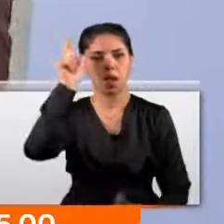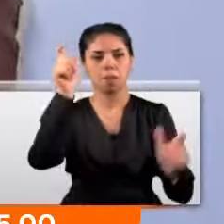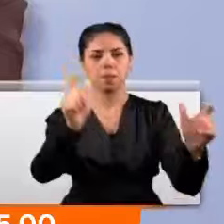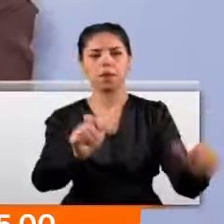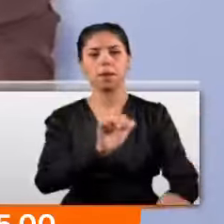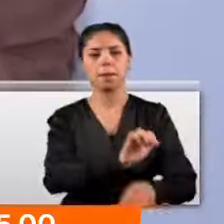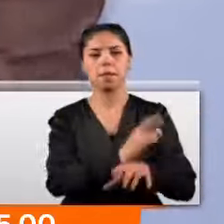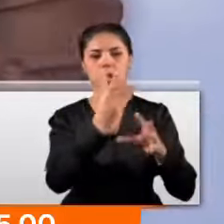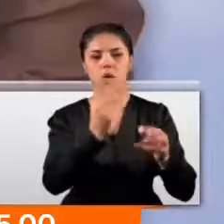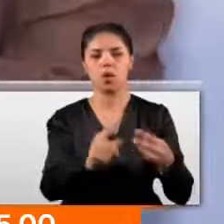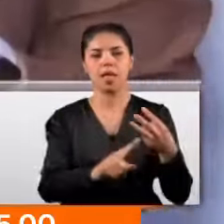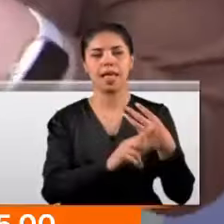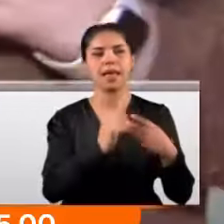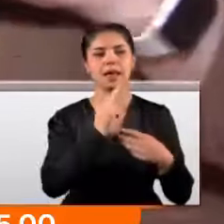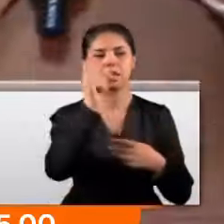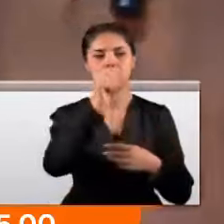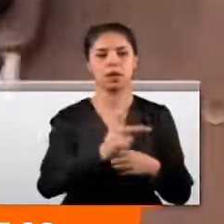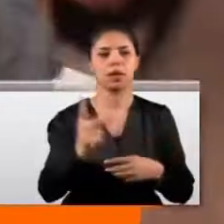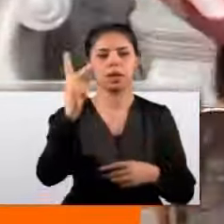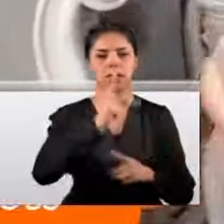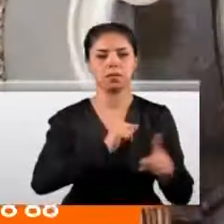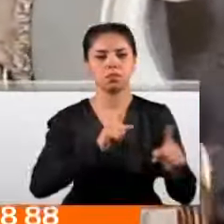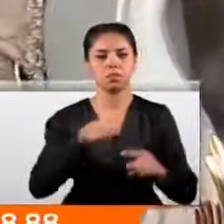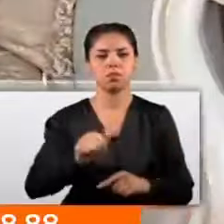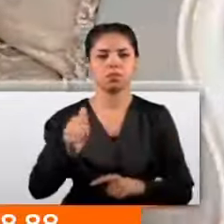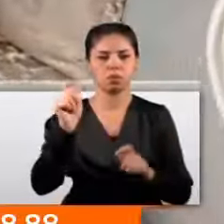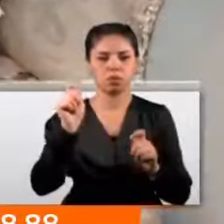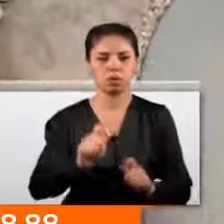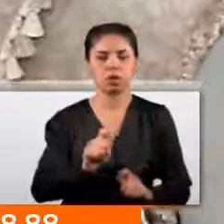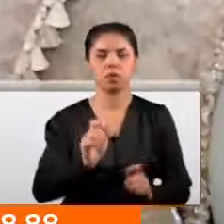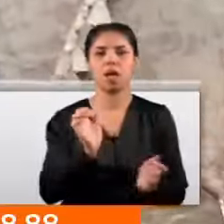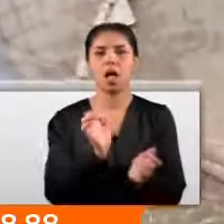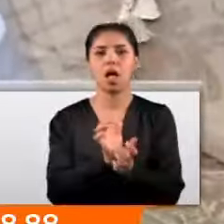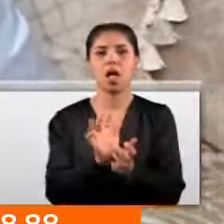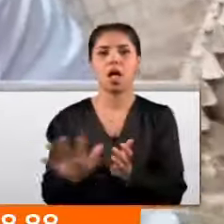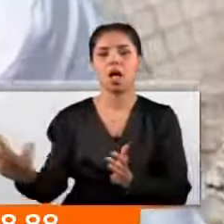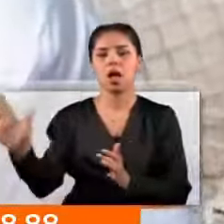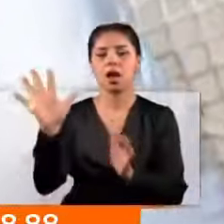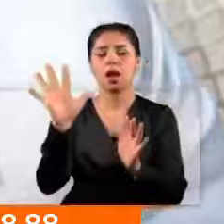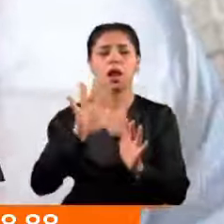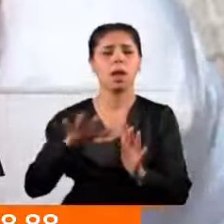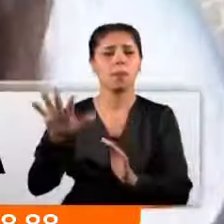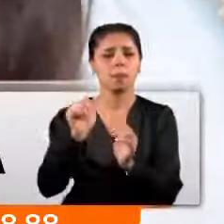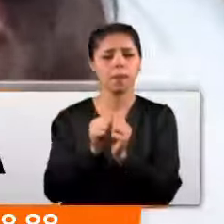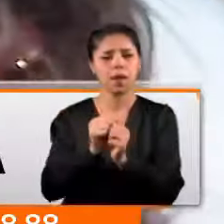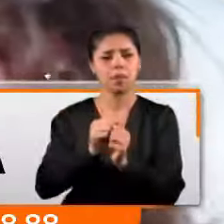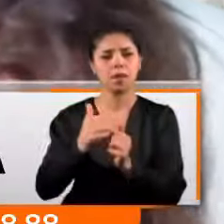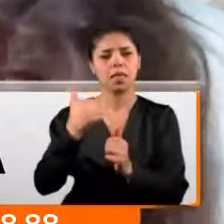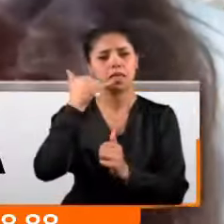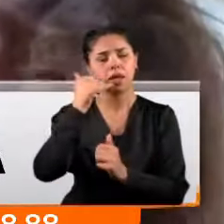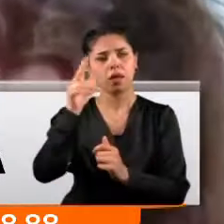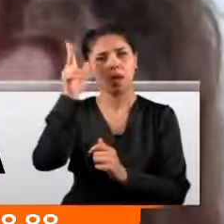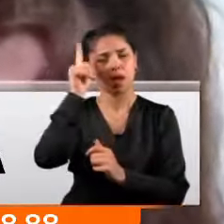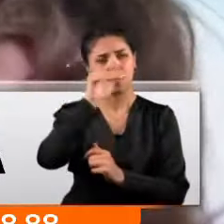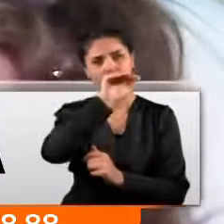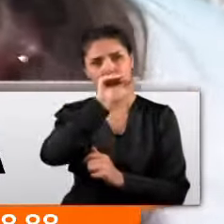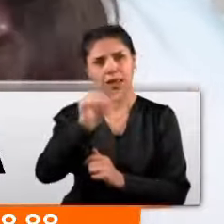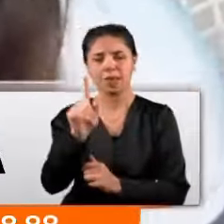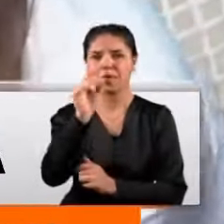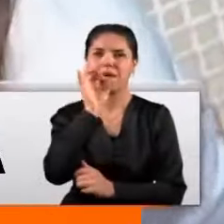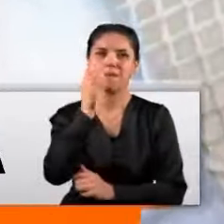bulunan Eylem Tok'un ikinci duruşması da bugün görüldü ve Acı ailesi işte hep birlikte ellerinde telefon Amerika'dan gelecek